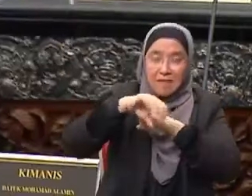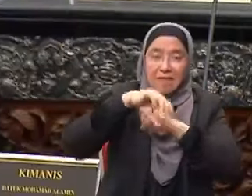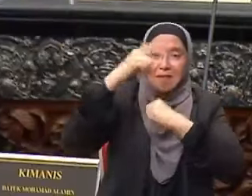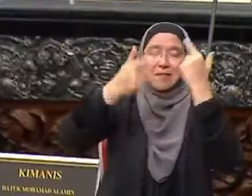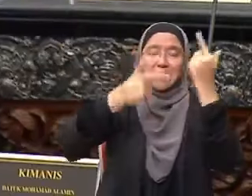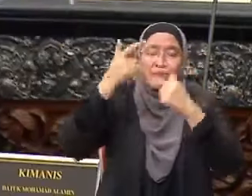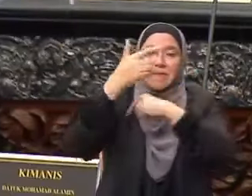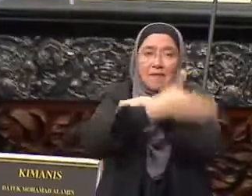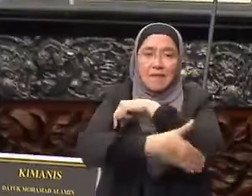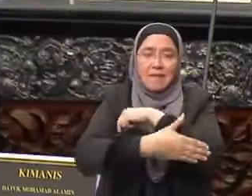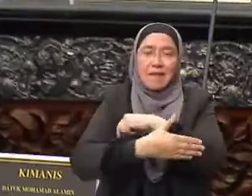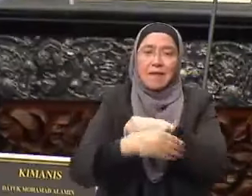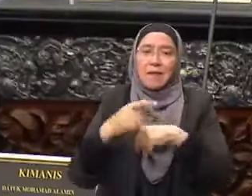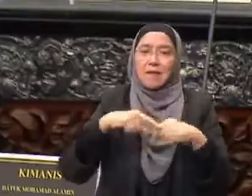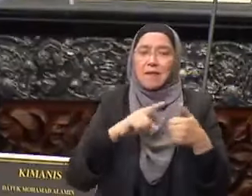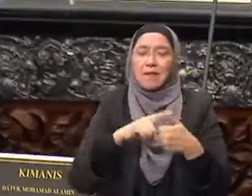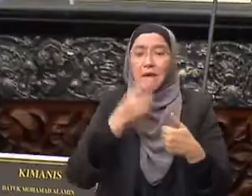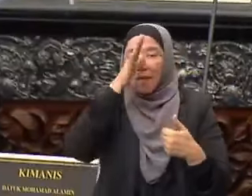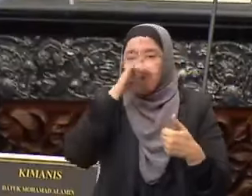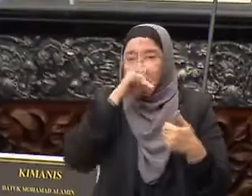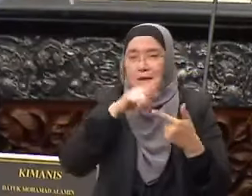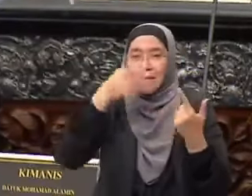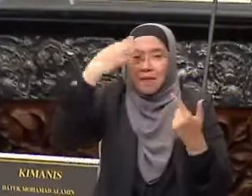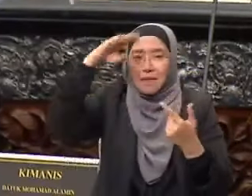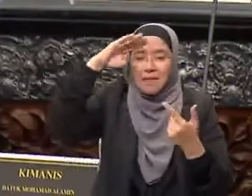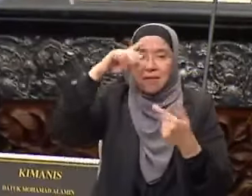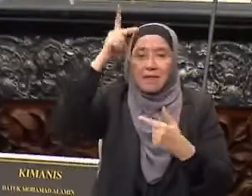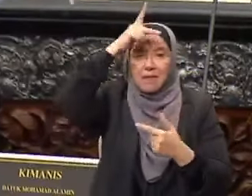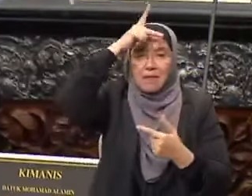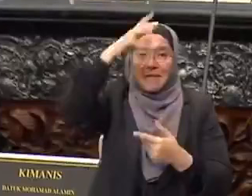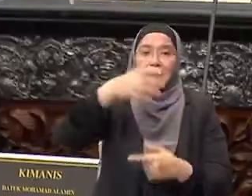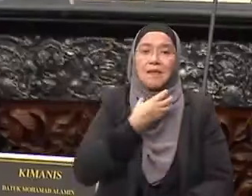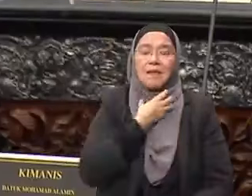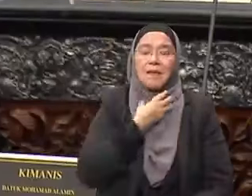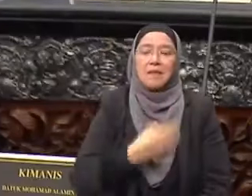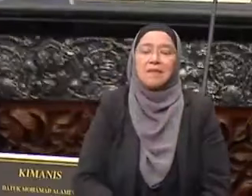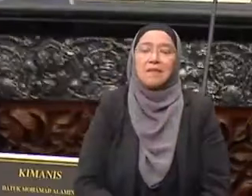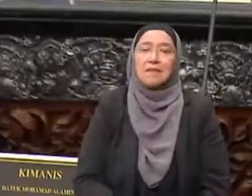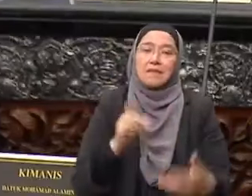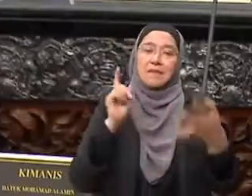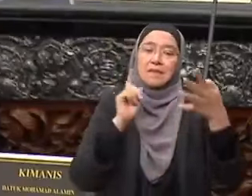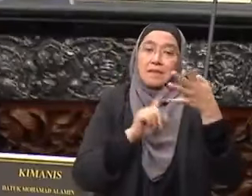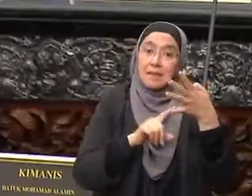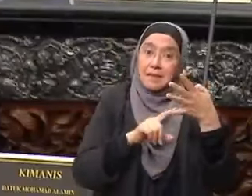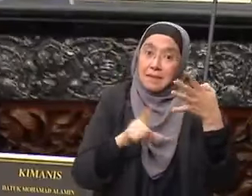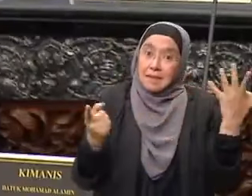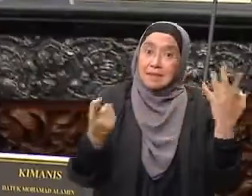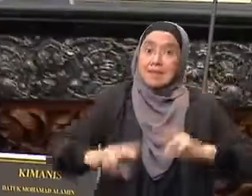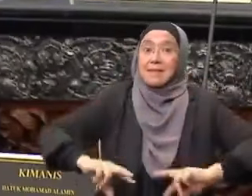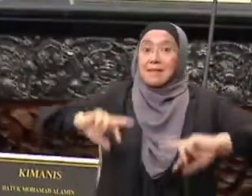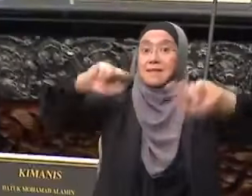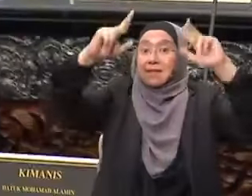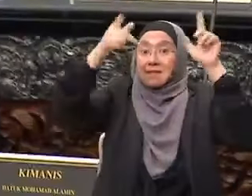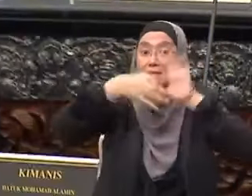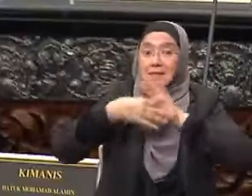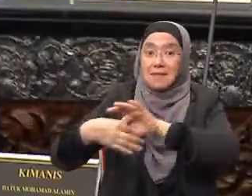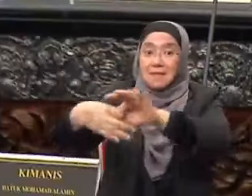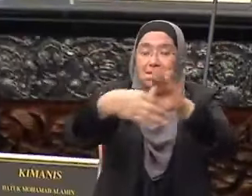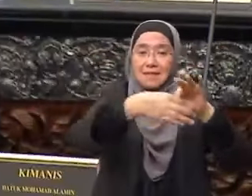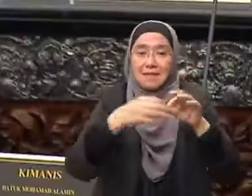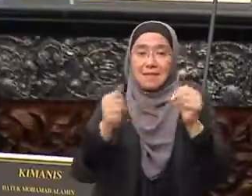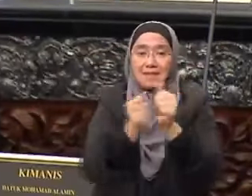Melaka Perlis Kelantan dan perak keempat Meningkatkan kerjasama dengan syarikat-syarikat penerbangan